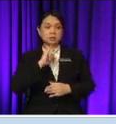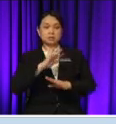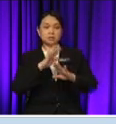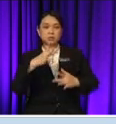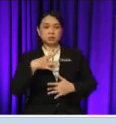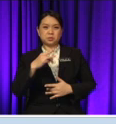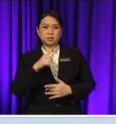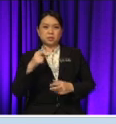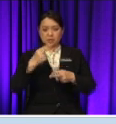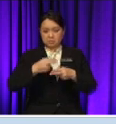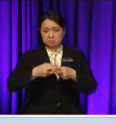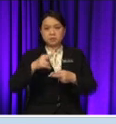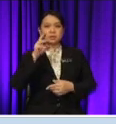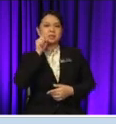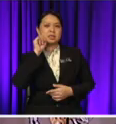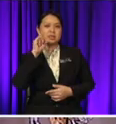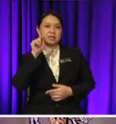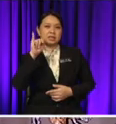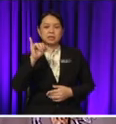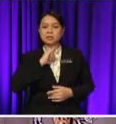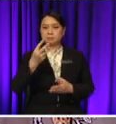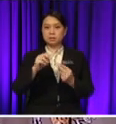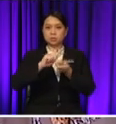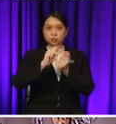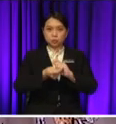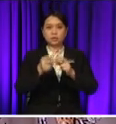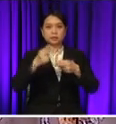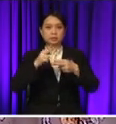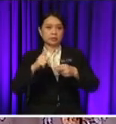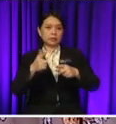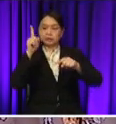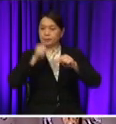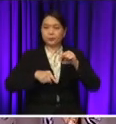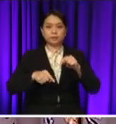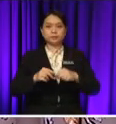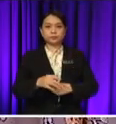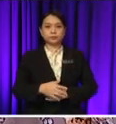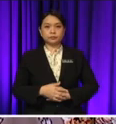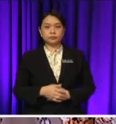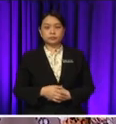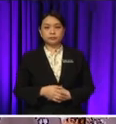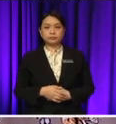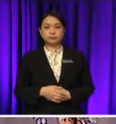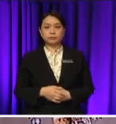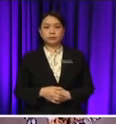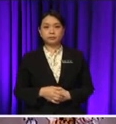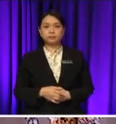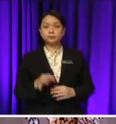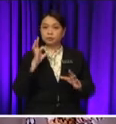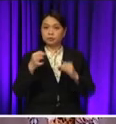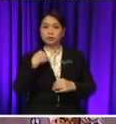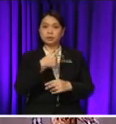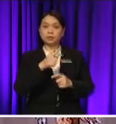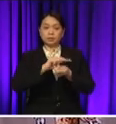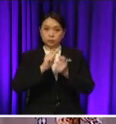dulu tak boleh Siti sini sana sebab kalau kita tentukan nama kita mungkin akan